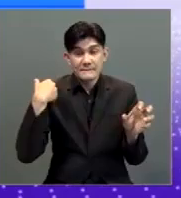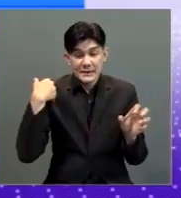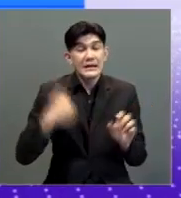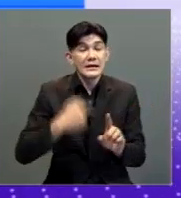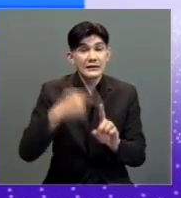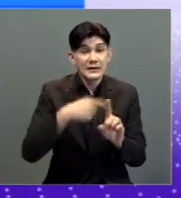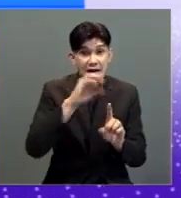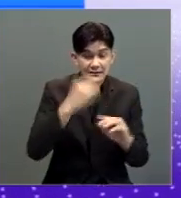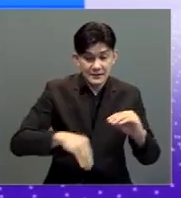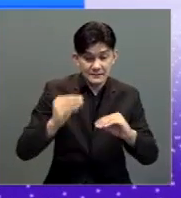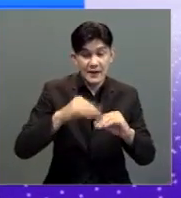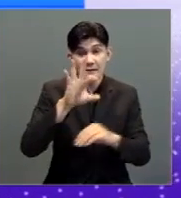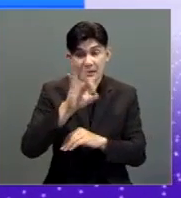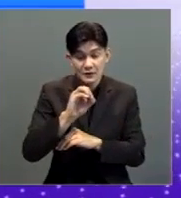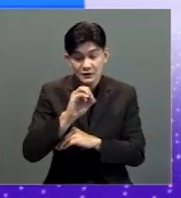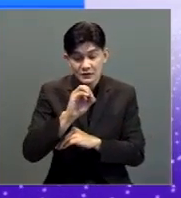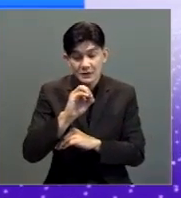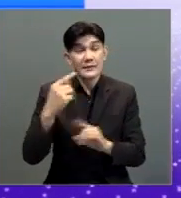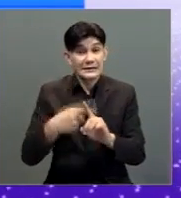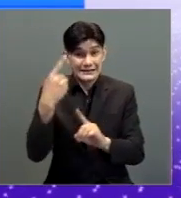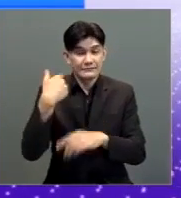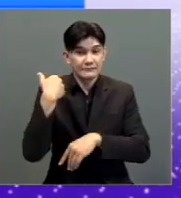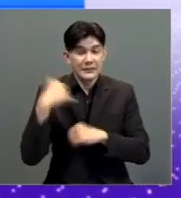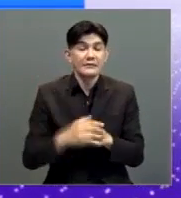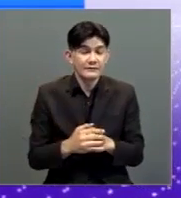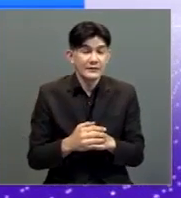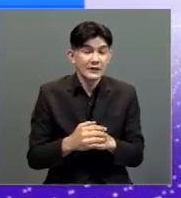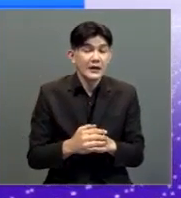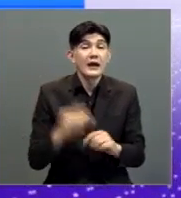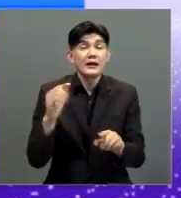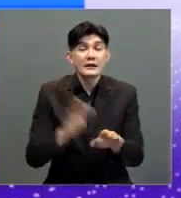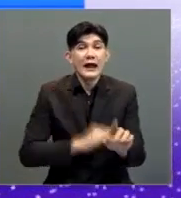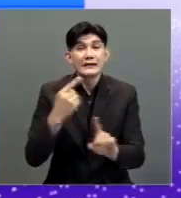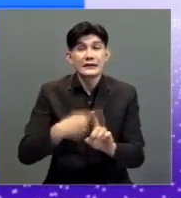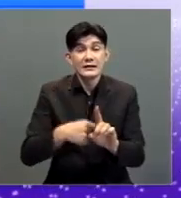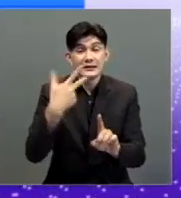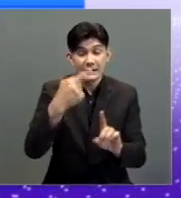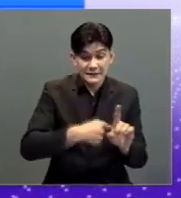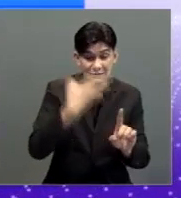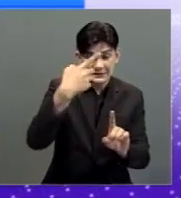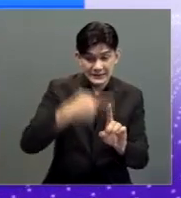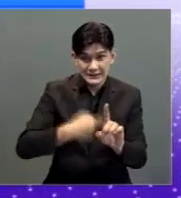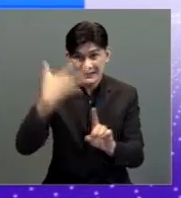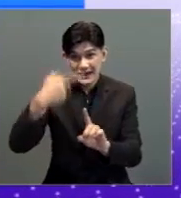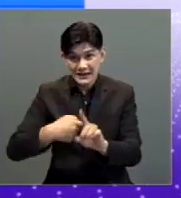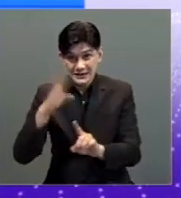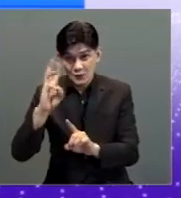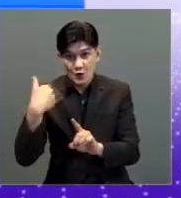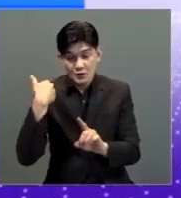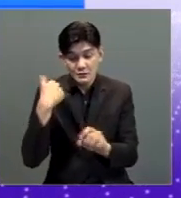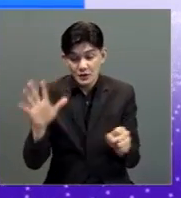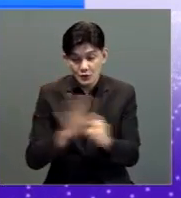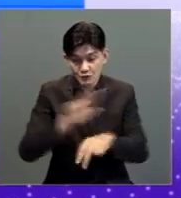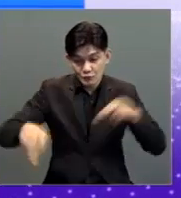อเดือนอันนี้เพิ่มขึ้นเป็น90หน่วยต่อเดือนเป็นระยะเวลา3เดือนนะคะคือเมษายนถึงมิถุนายนครอบคลุม